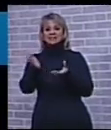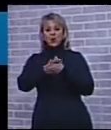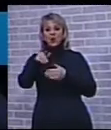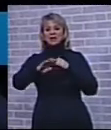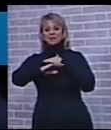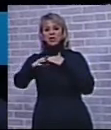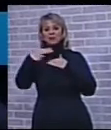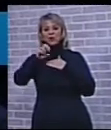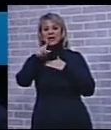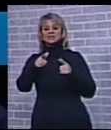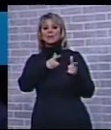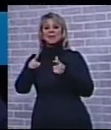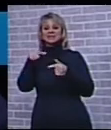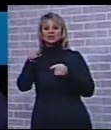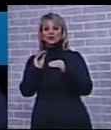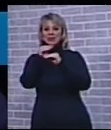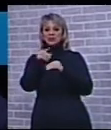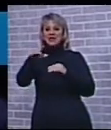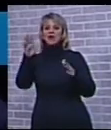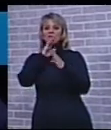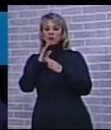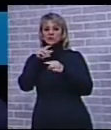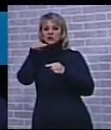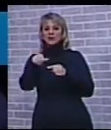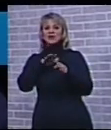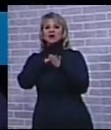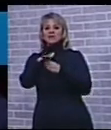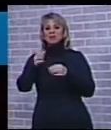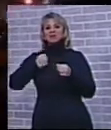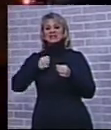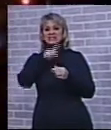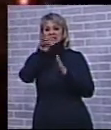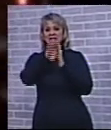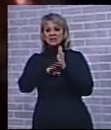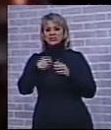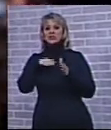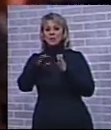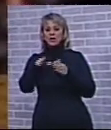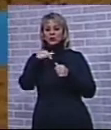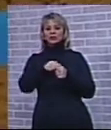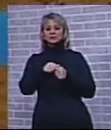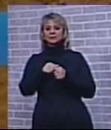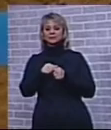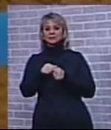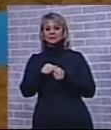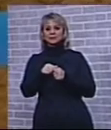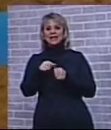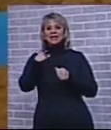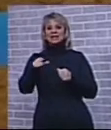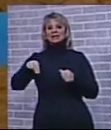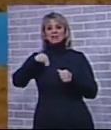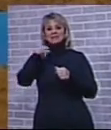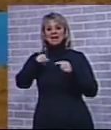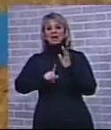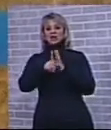Бурятии. Подготовка к заправке топлива в воздухе, подготовка к выполнению боевых задач на полигонах. И на песках